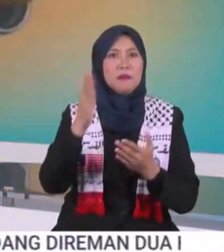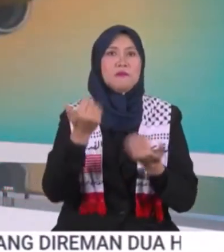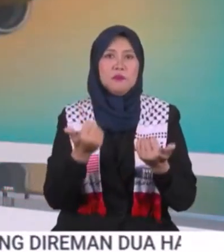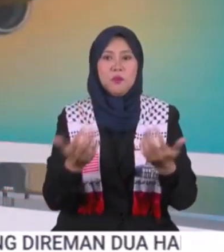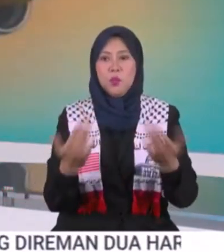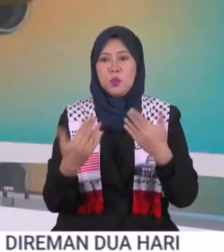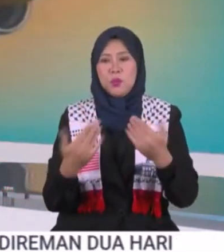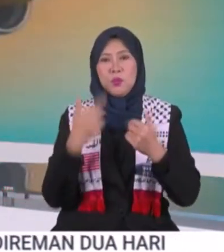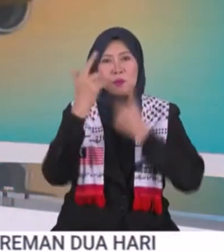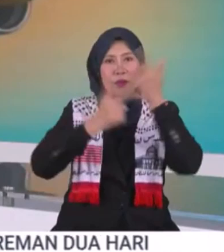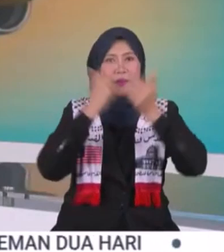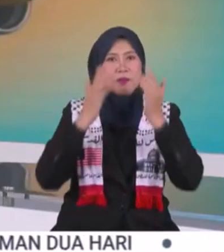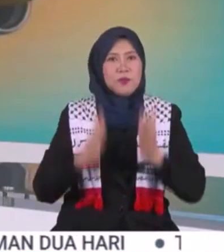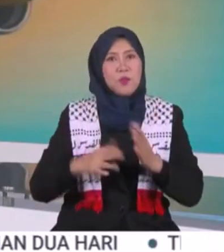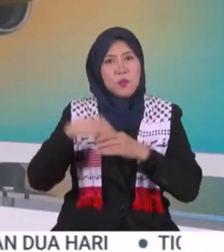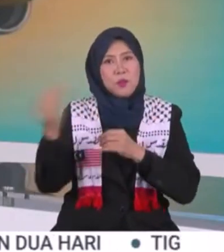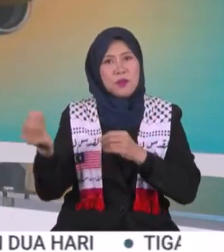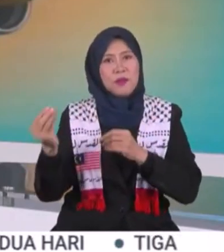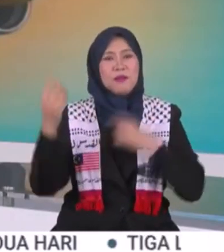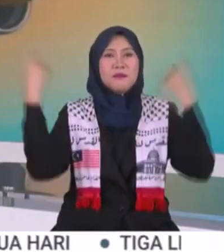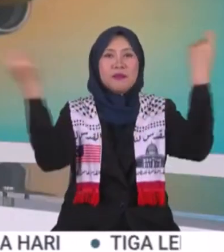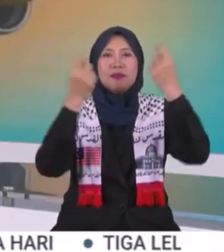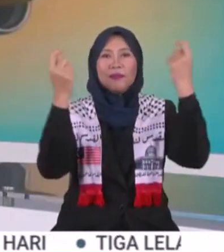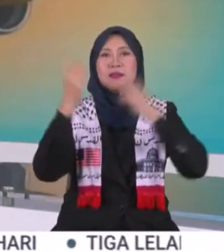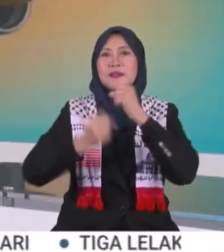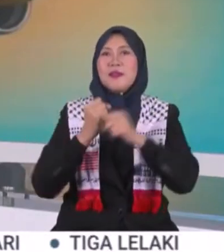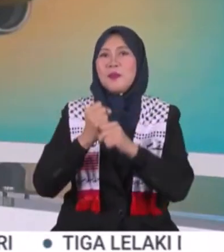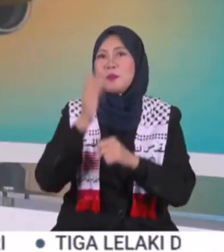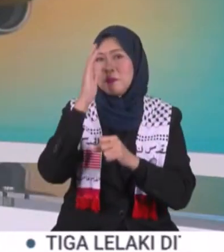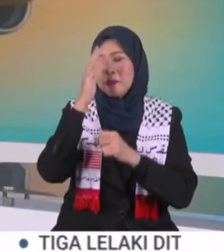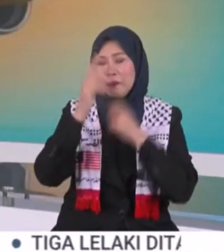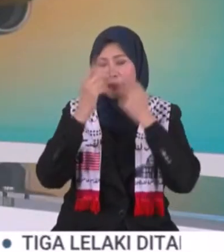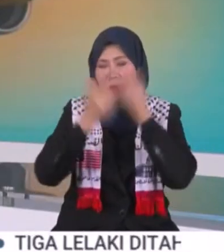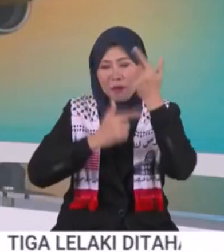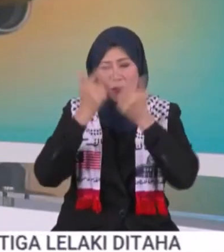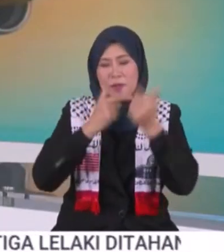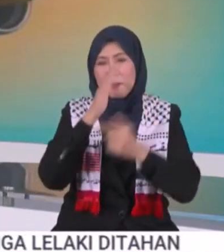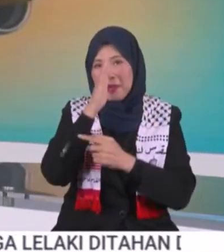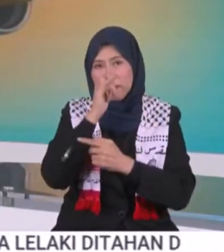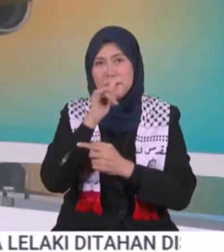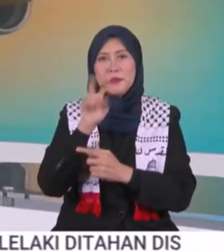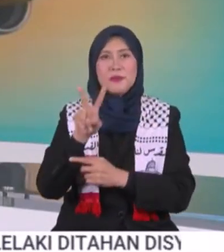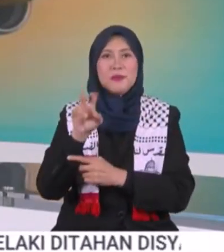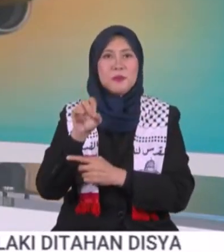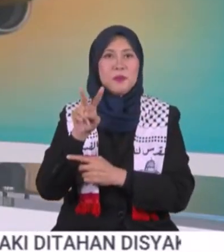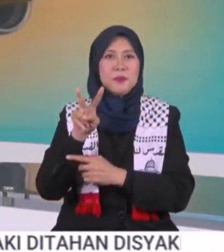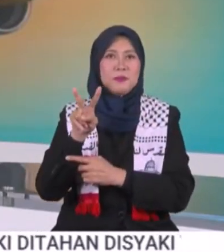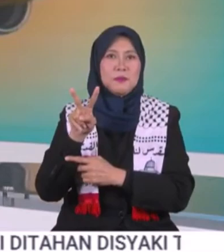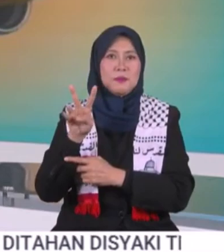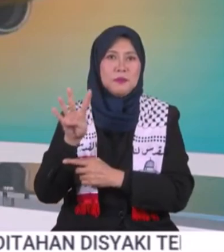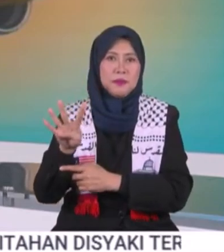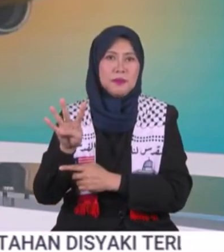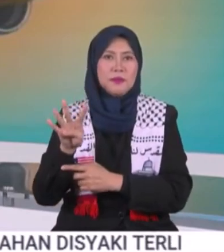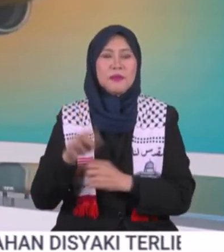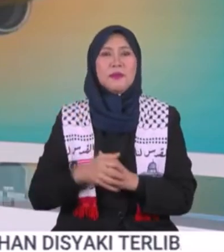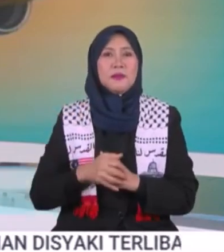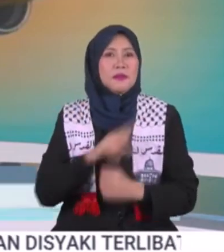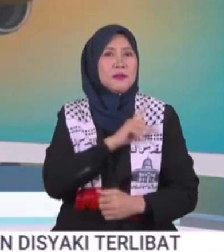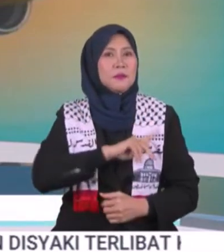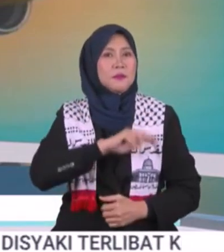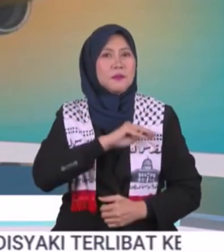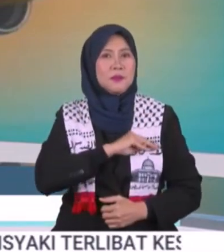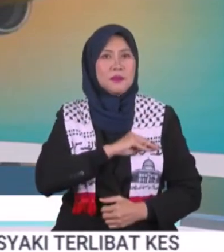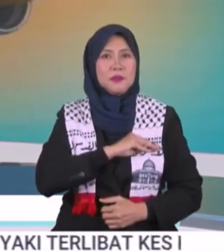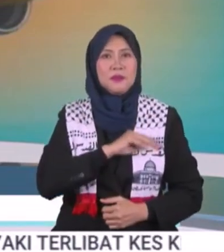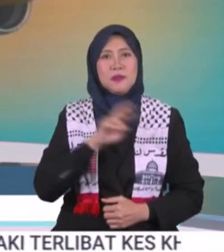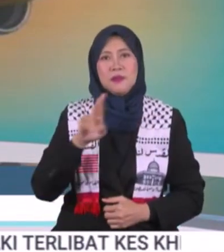lagi kedatangan pelancong asing sempena Tahun Melawat Melaka 2024 TMM 2024. Ketua Menteri